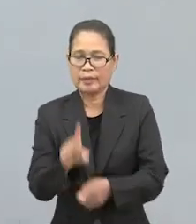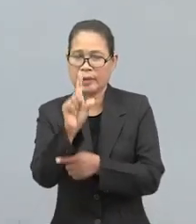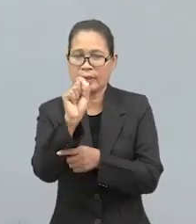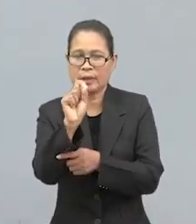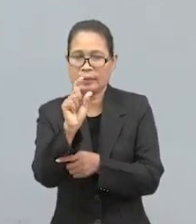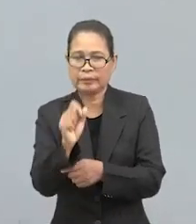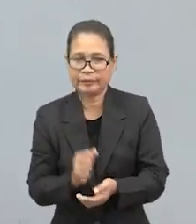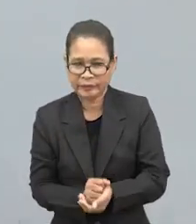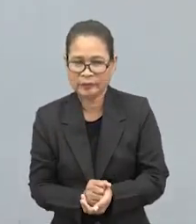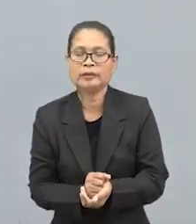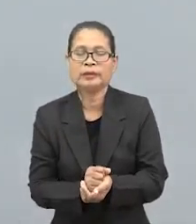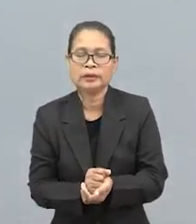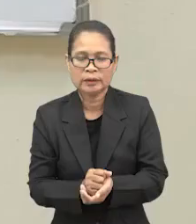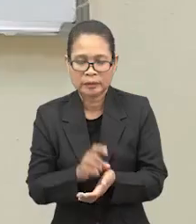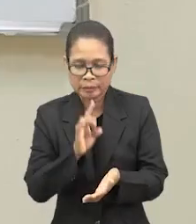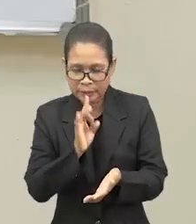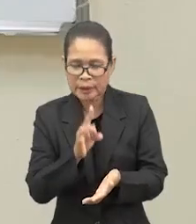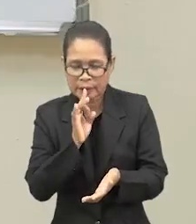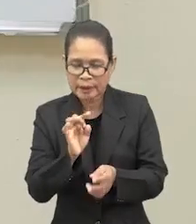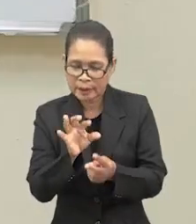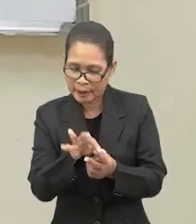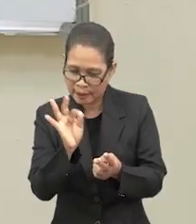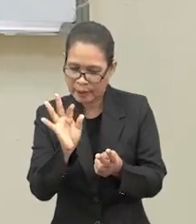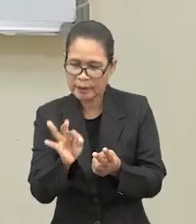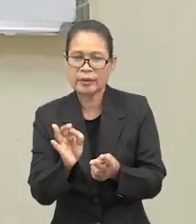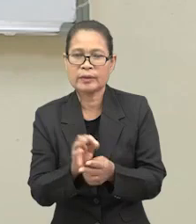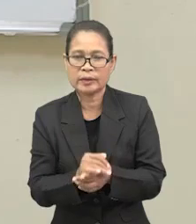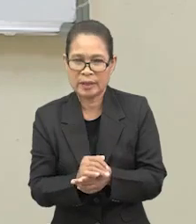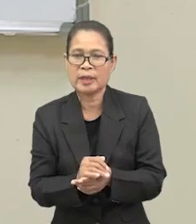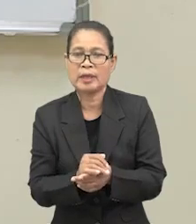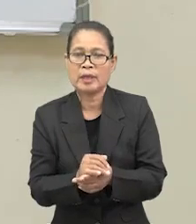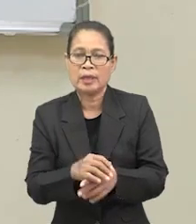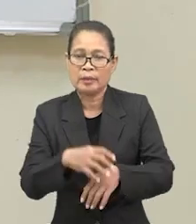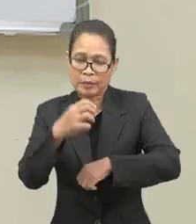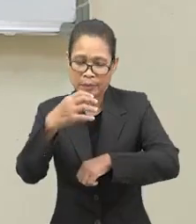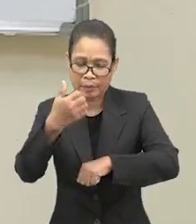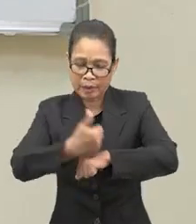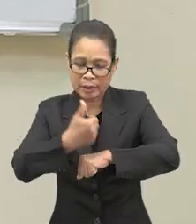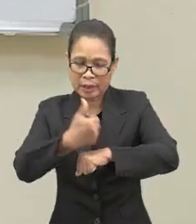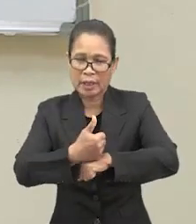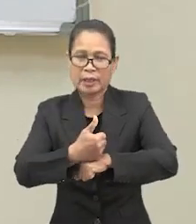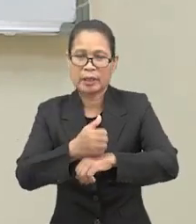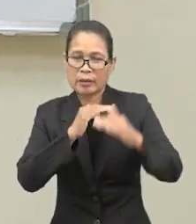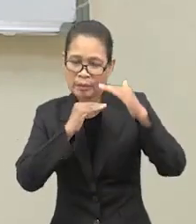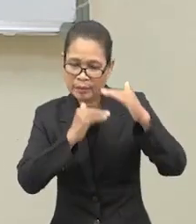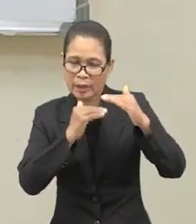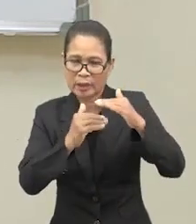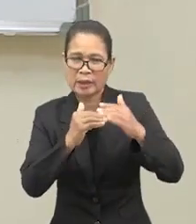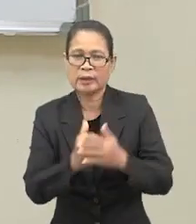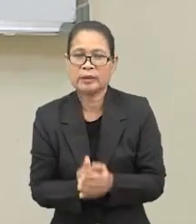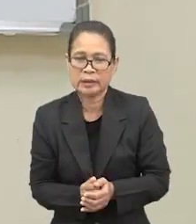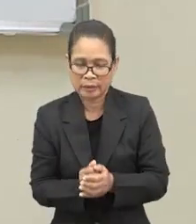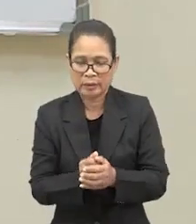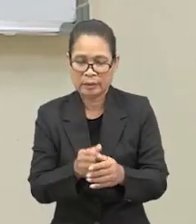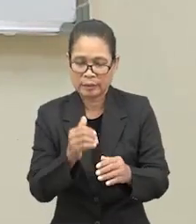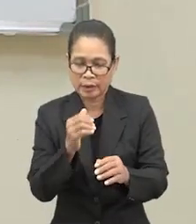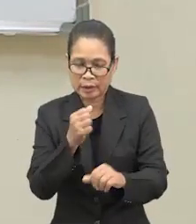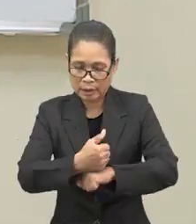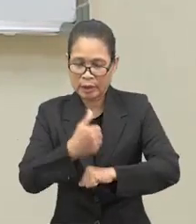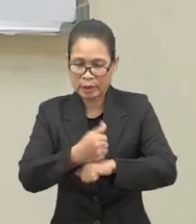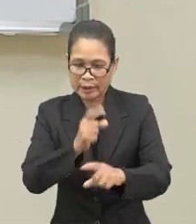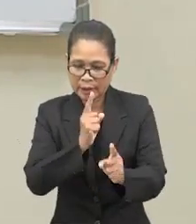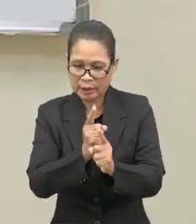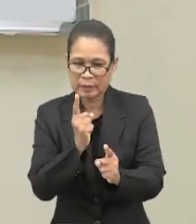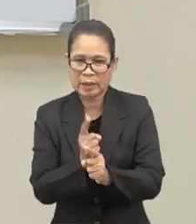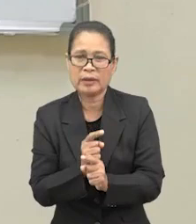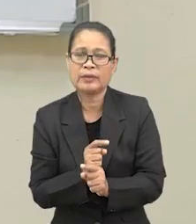hết, thị đọc. Chẳng con, bà cọt chi rư vô, bà thiến. Đòi cầm nọt nơi và thiên